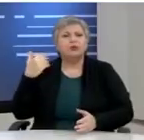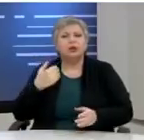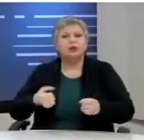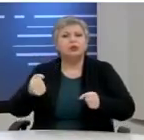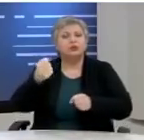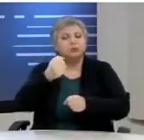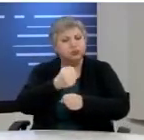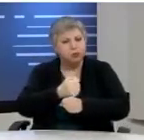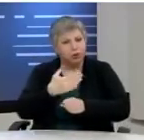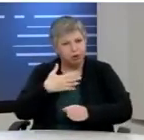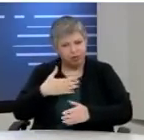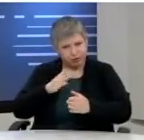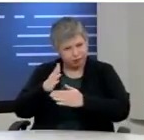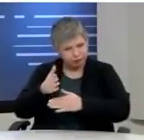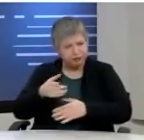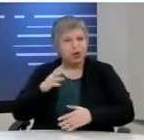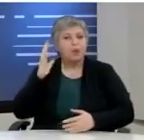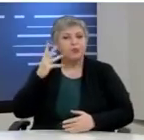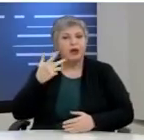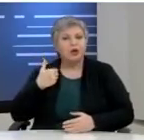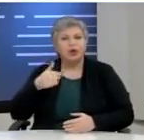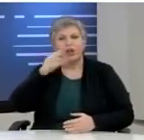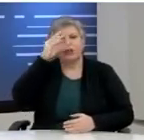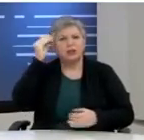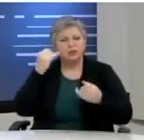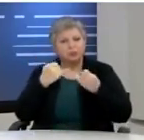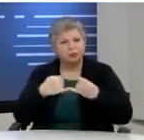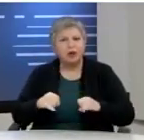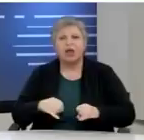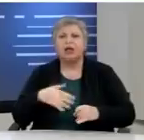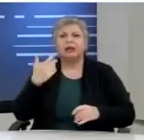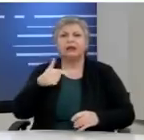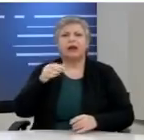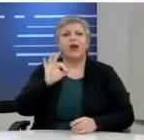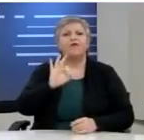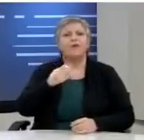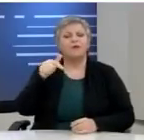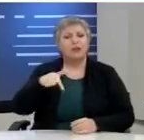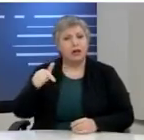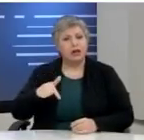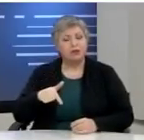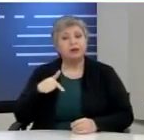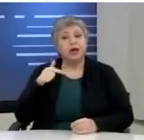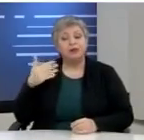κυρία Μπακογιάννη, κύριε Καραμαλή, κύρια Γεννηματά, ούτε καν συζητάγαν του εργαόμνες.